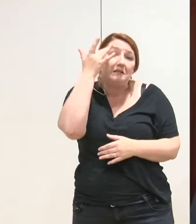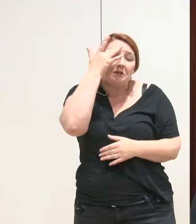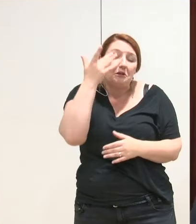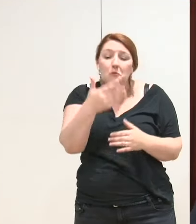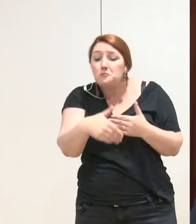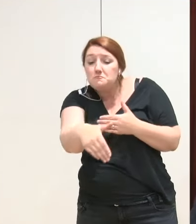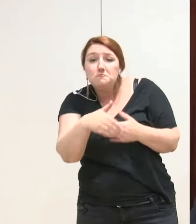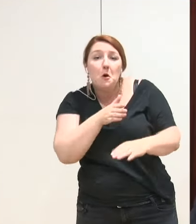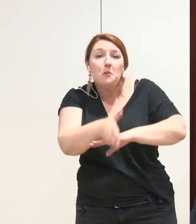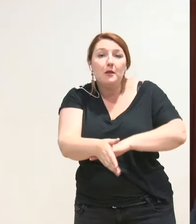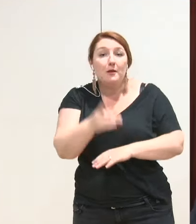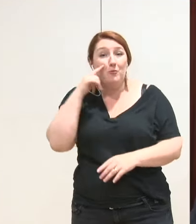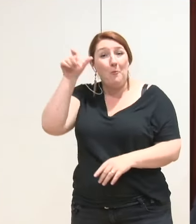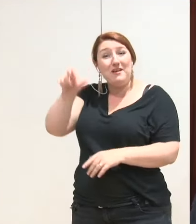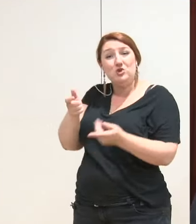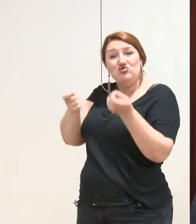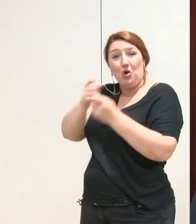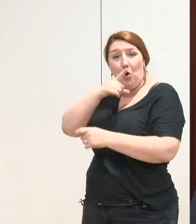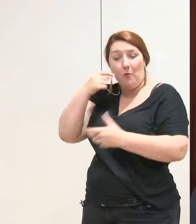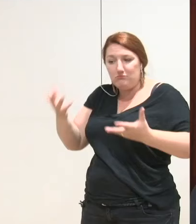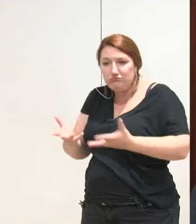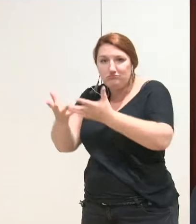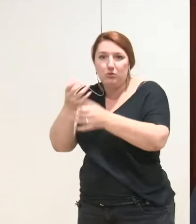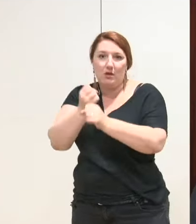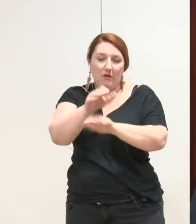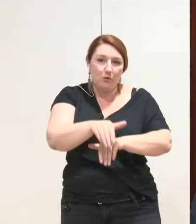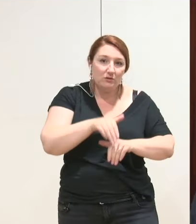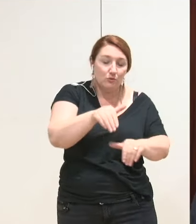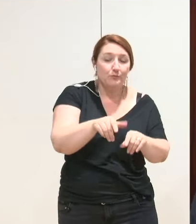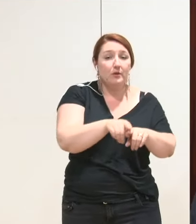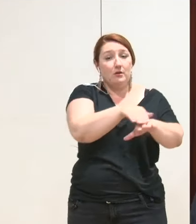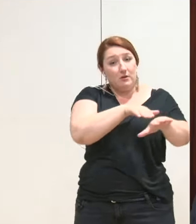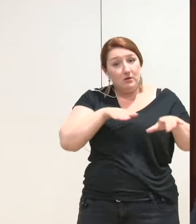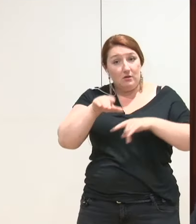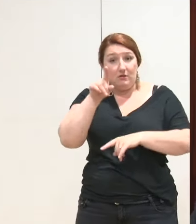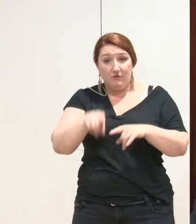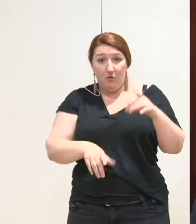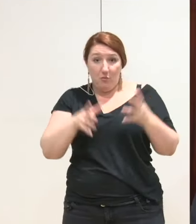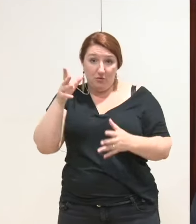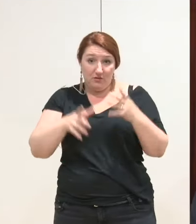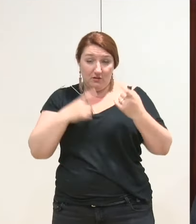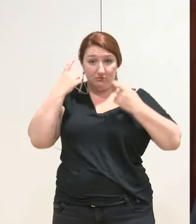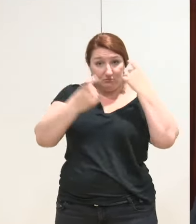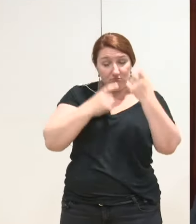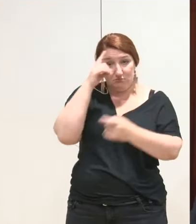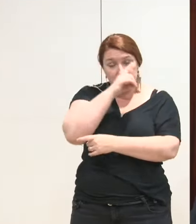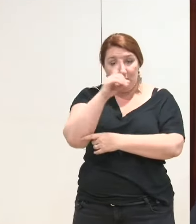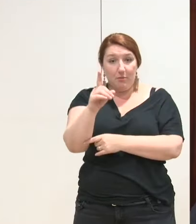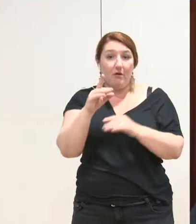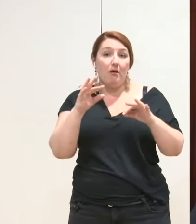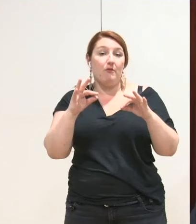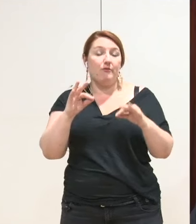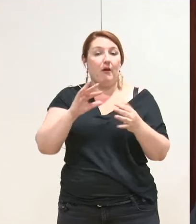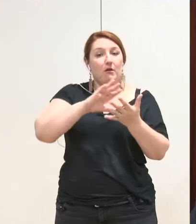d'autre part euh reconsidérer à moyen terme non seulement l'existence d'un bar snack associatif euh qui